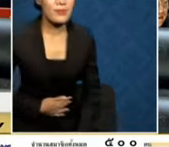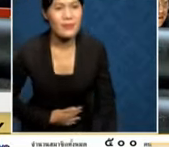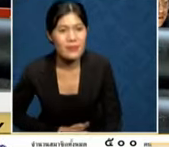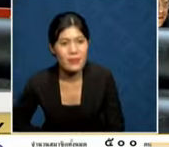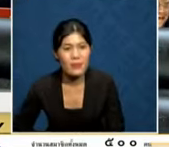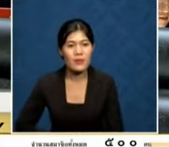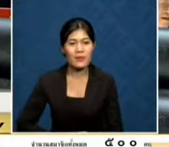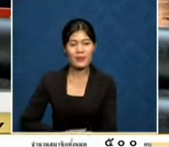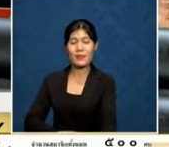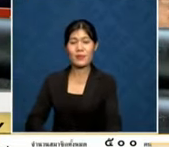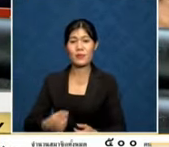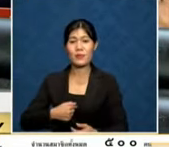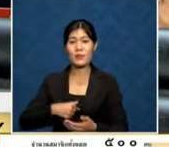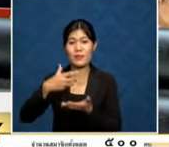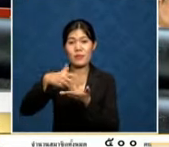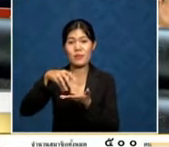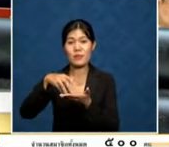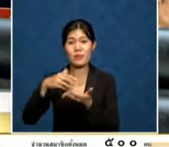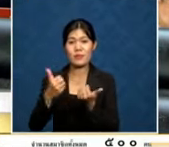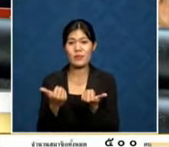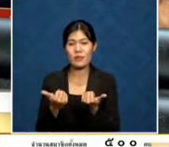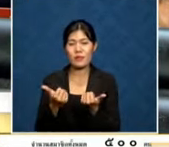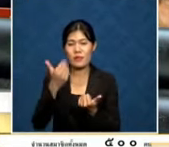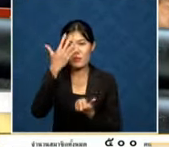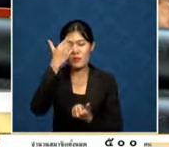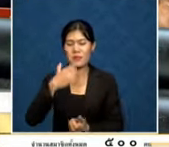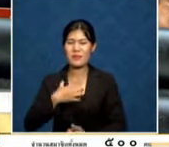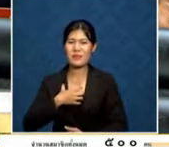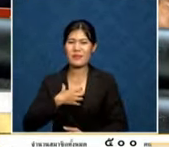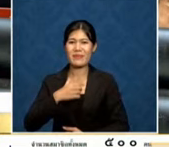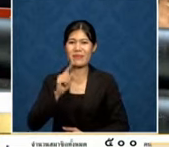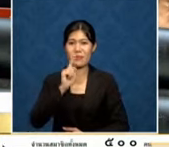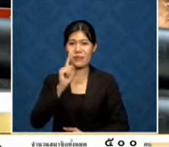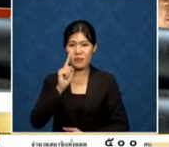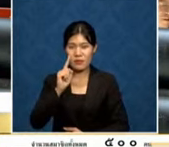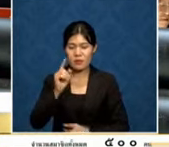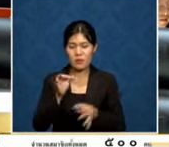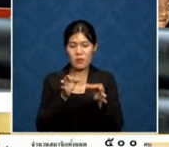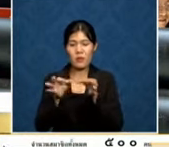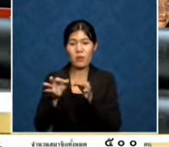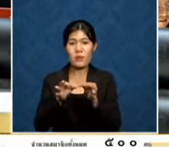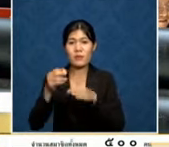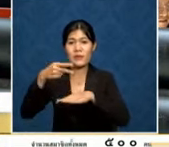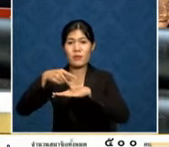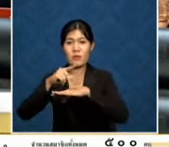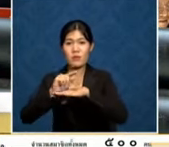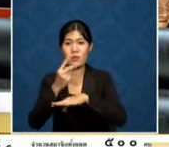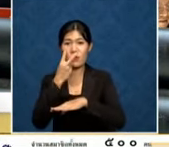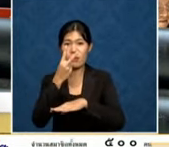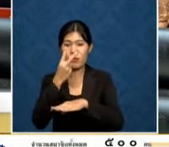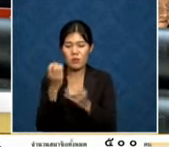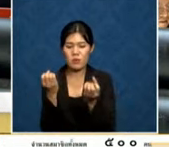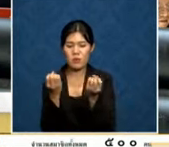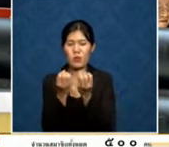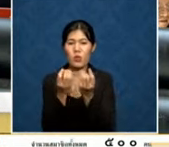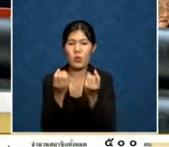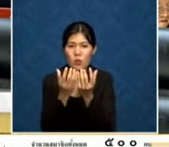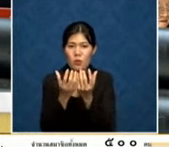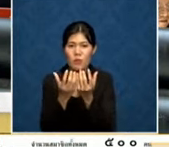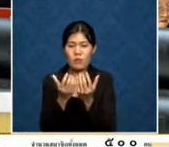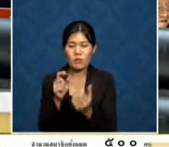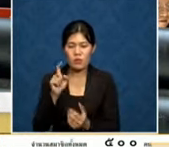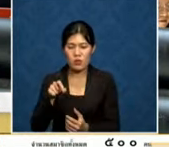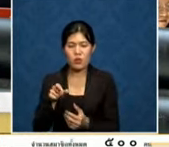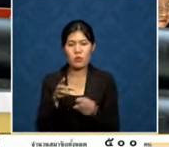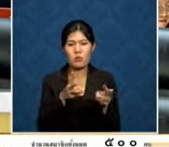เพราะผมาจะชี้ให้ท่านประธานเห็นว่าผลกระทบที่เกิดขึ้นแทนที่ท่านจะหาวิธีในการรับ